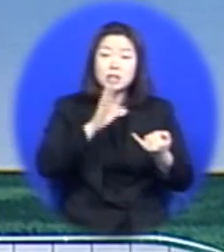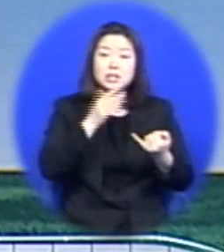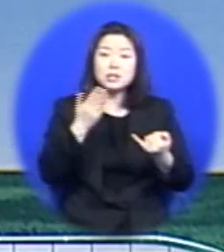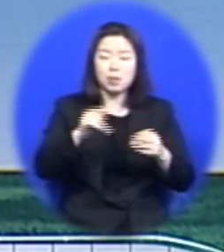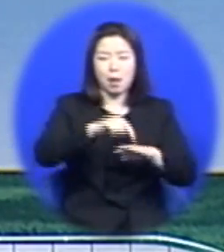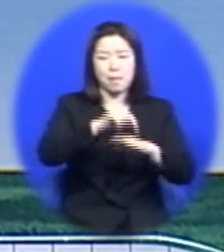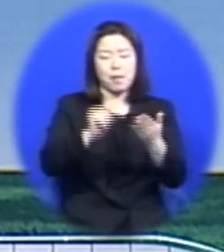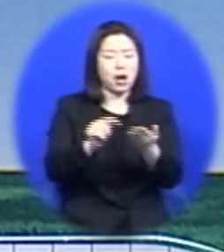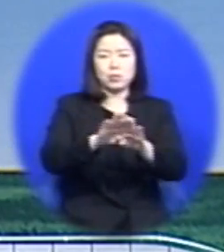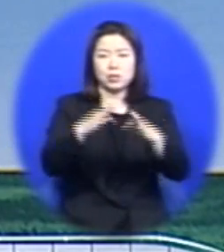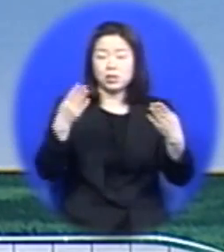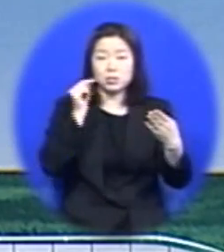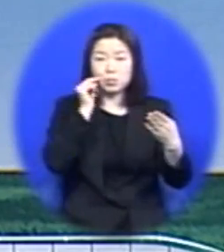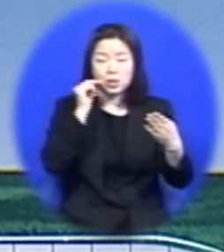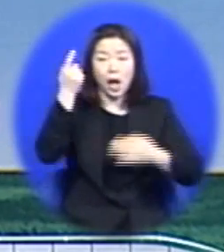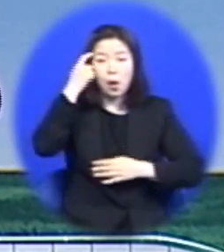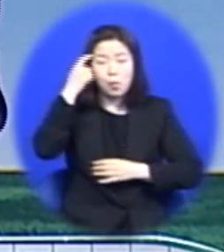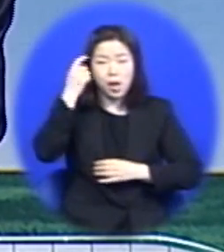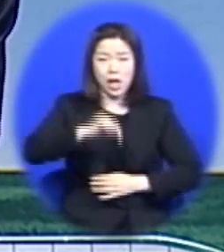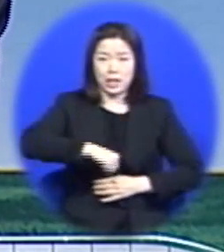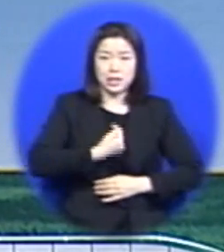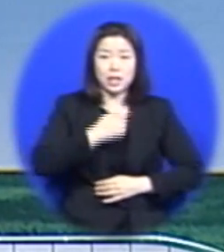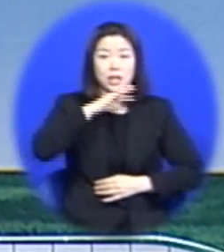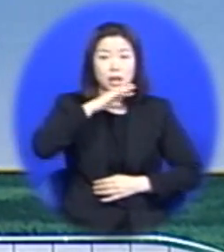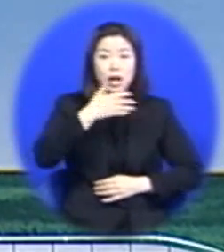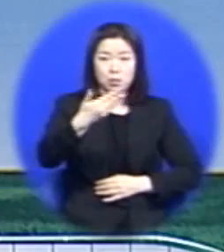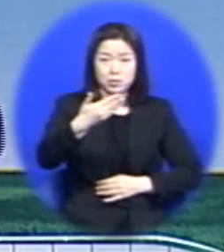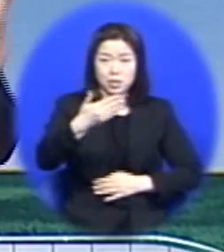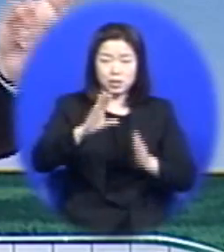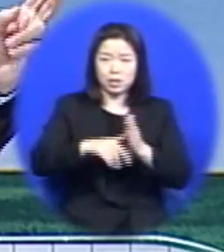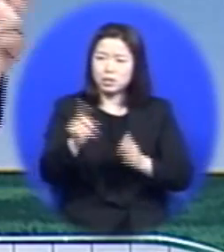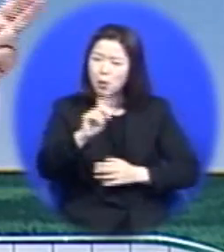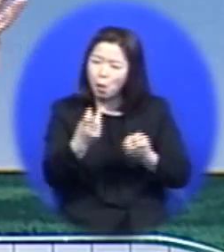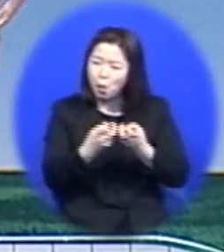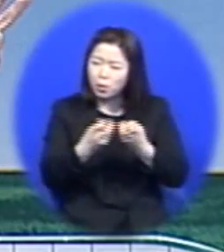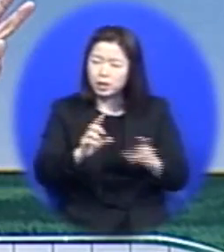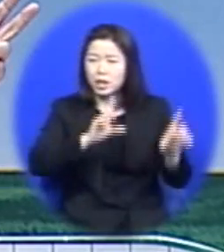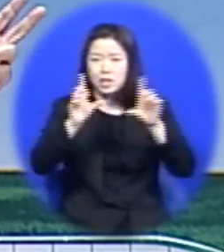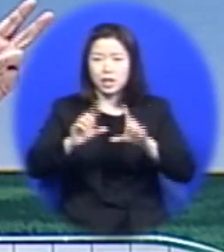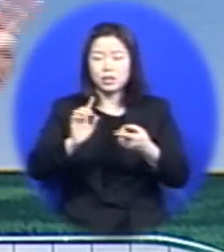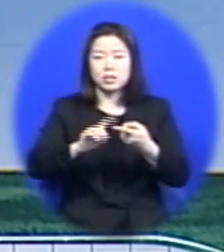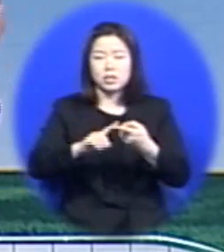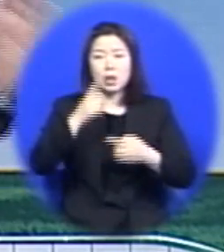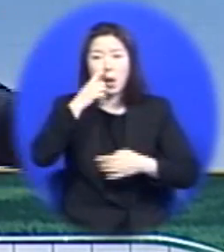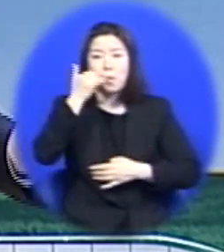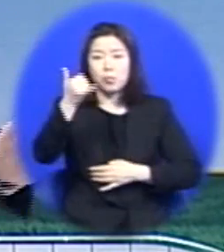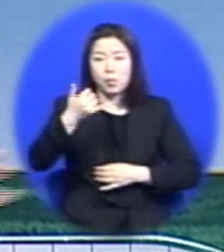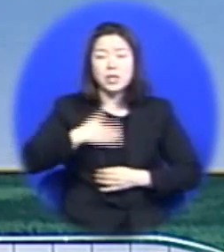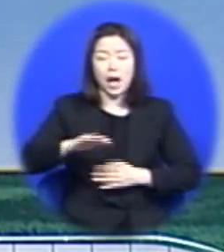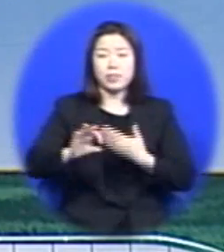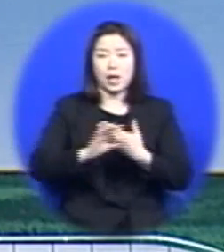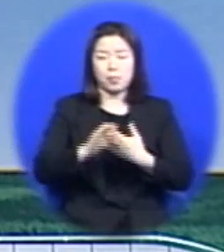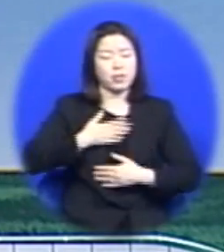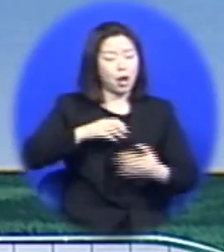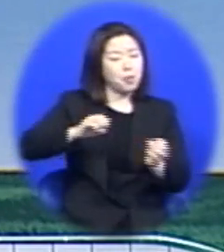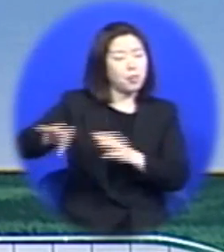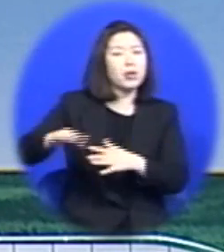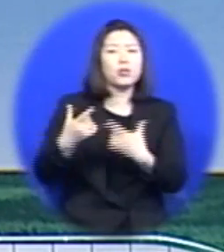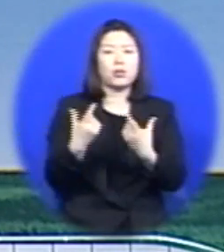열지 못했어요. 왜? 자기가 9살 때까지 어떻게 살았는지를 엄마 아빠가 안다면 엄마 아빠가 나를 버릴 거라고